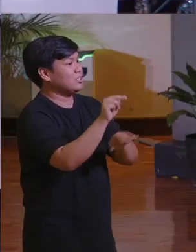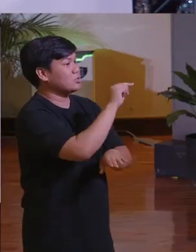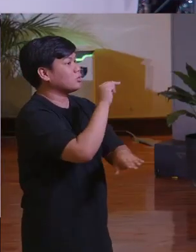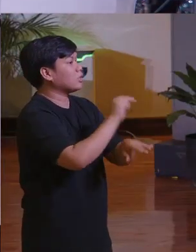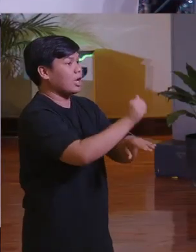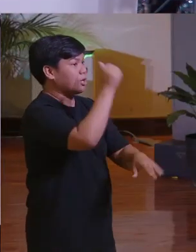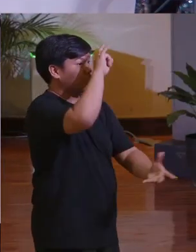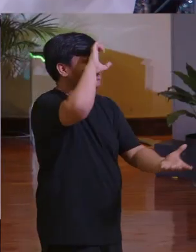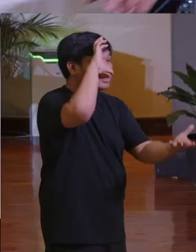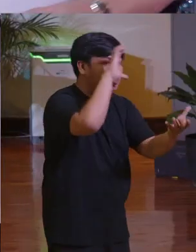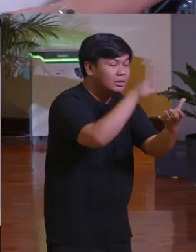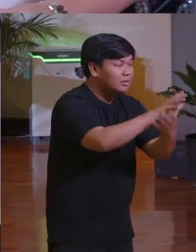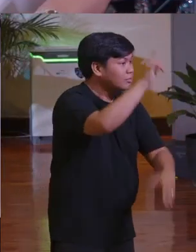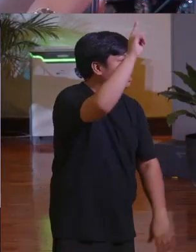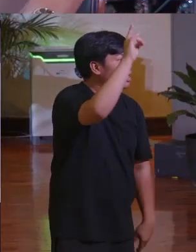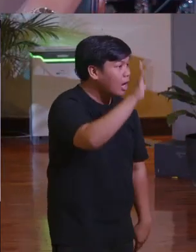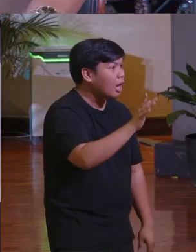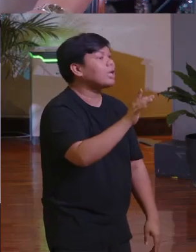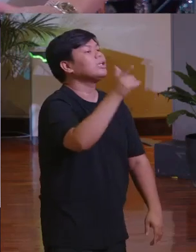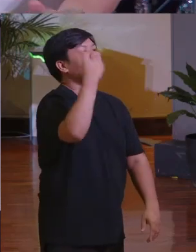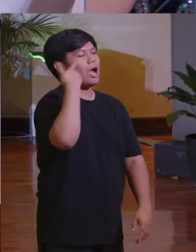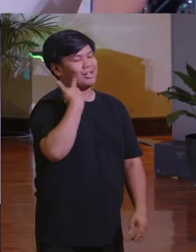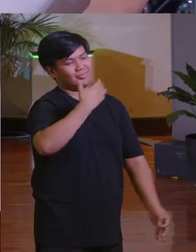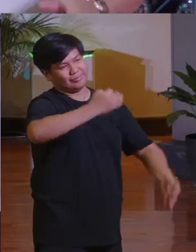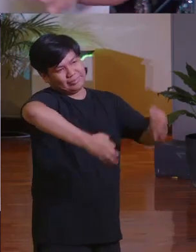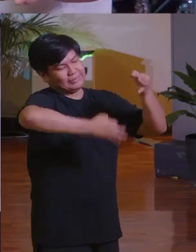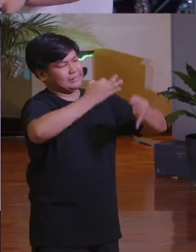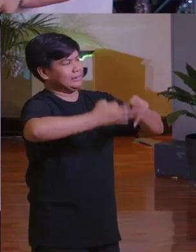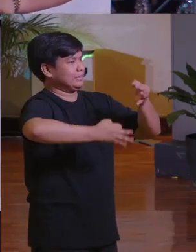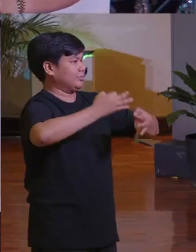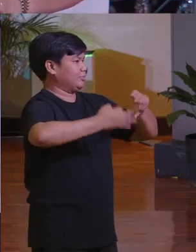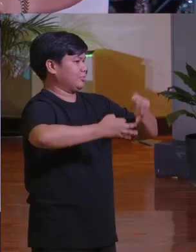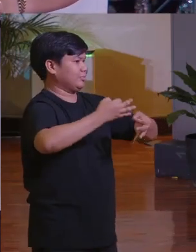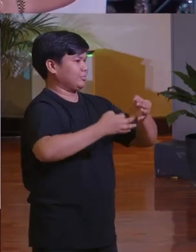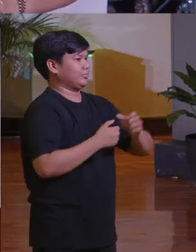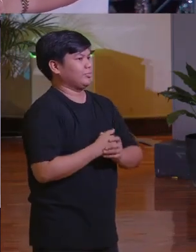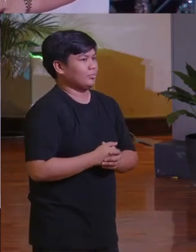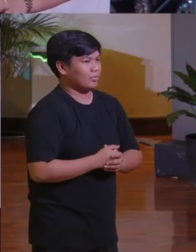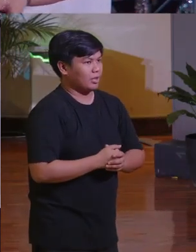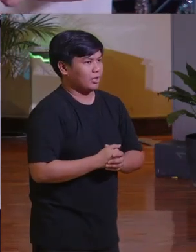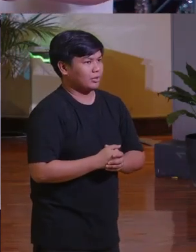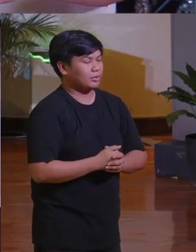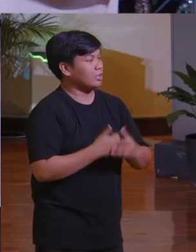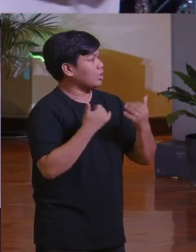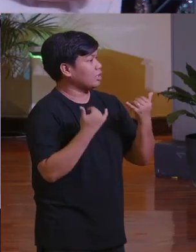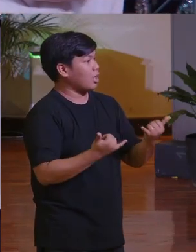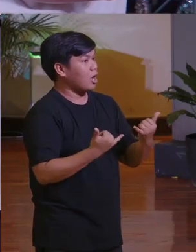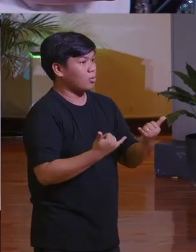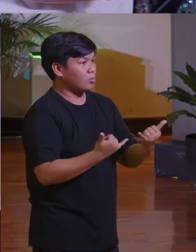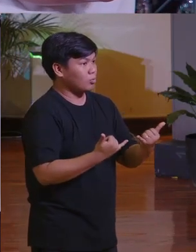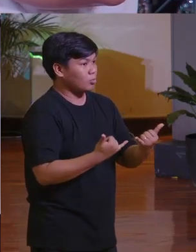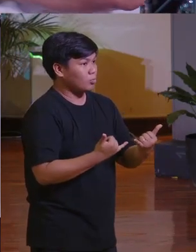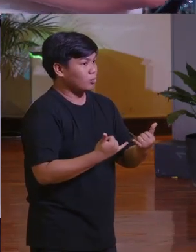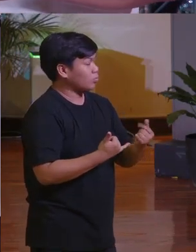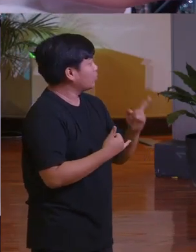sa Egypt, meron judgment sa Nineveh, no? Pero dito,